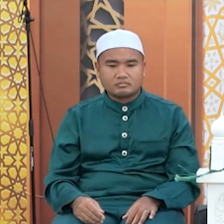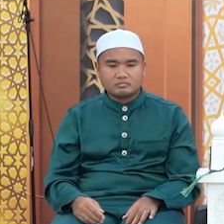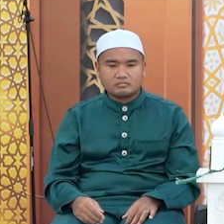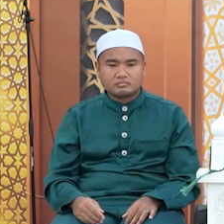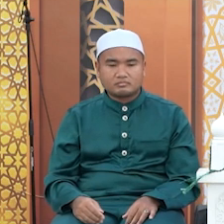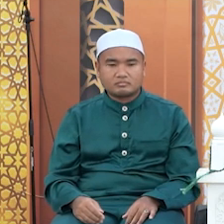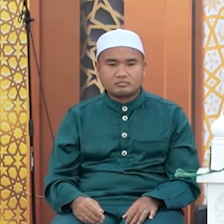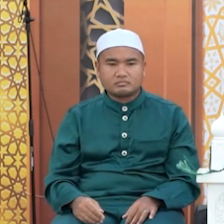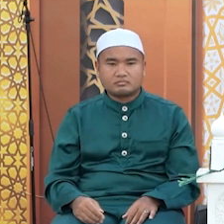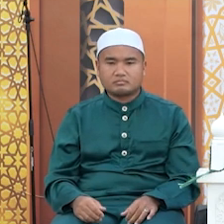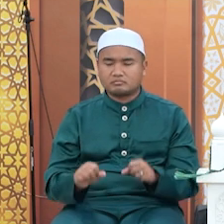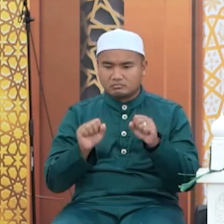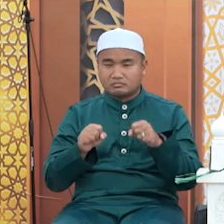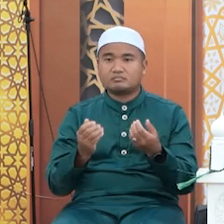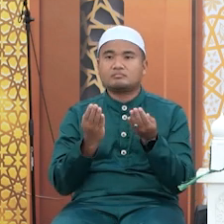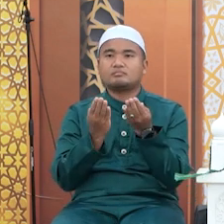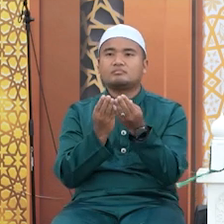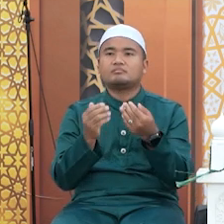boleh tak tu doa saya?